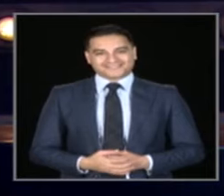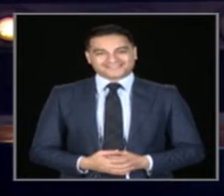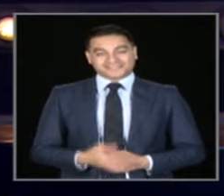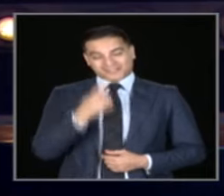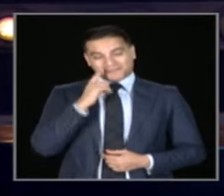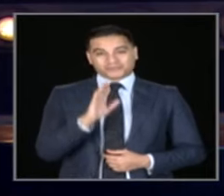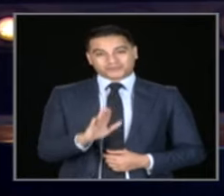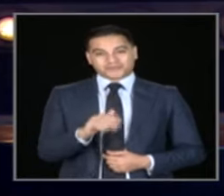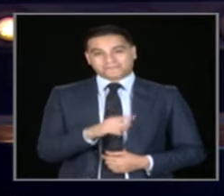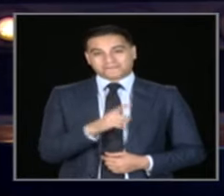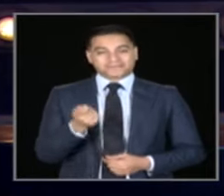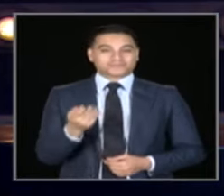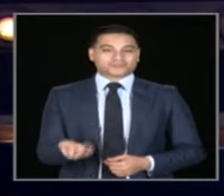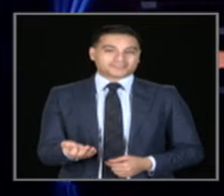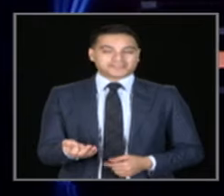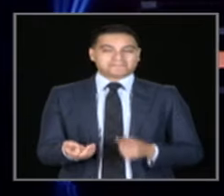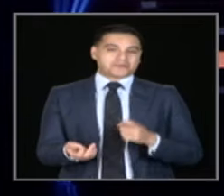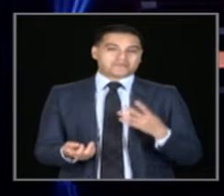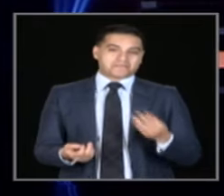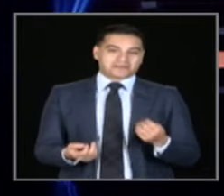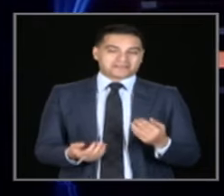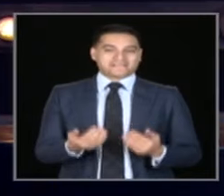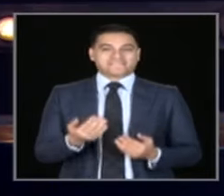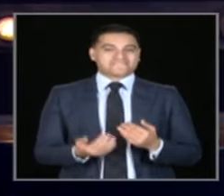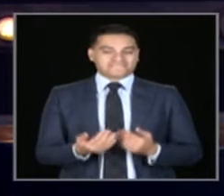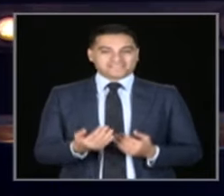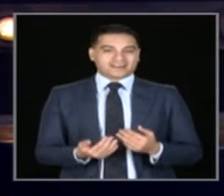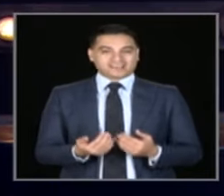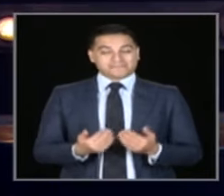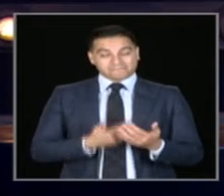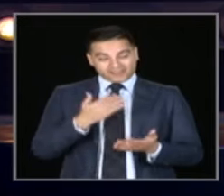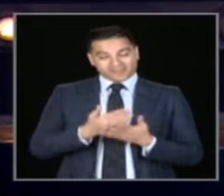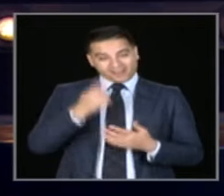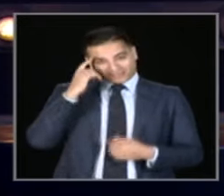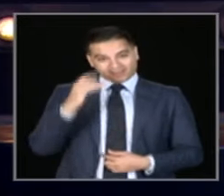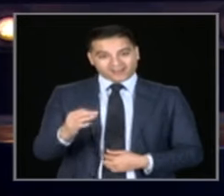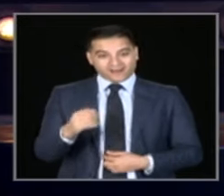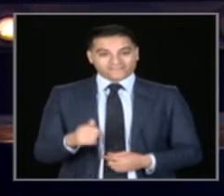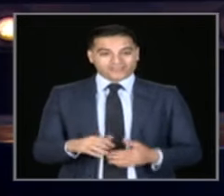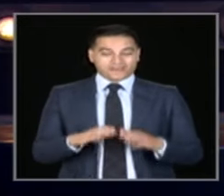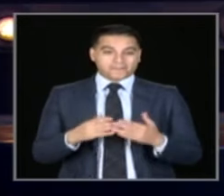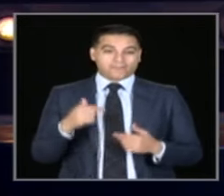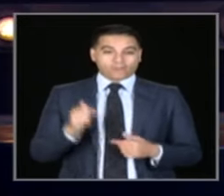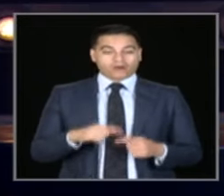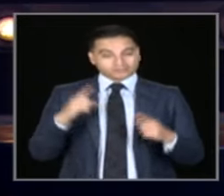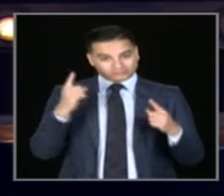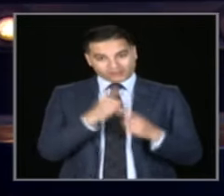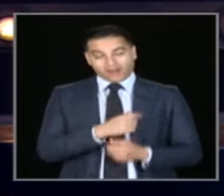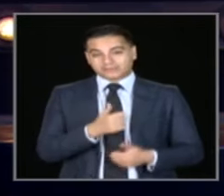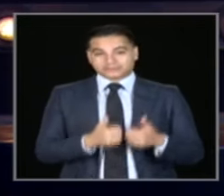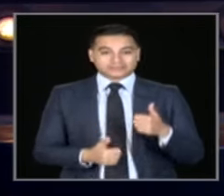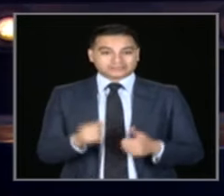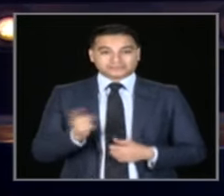بصوا 135 140 فرق 5 نقاط، وهتعرفوا قد ايه المجموعة دي مجموعة